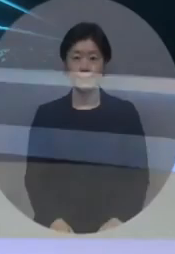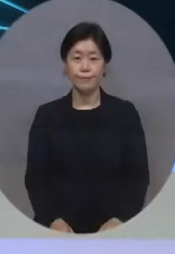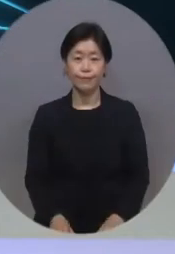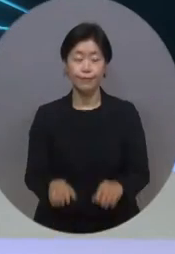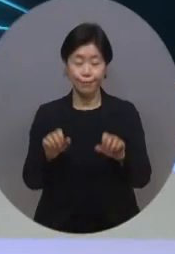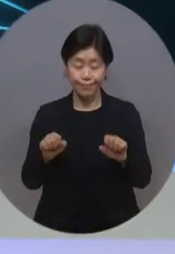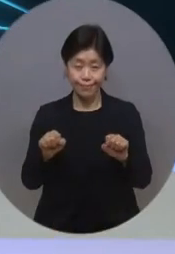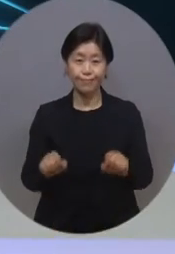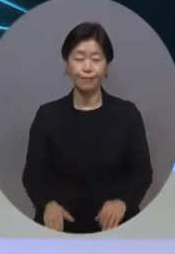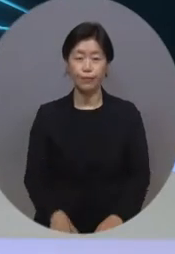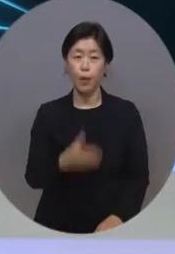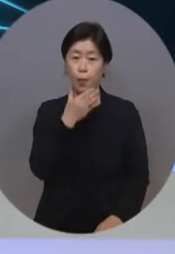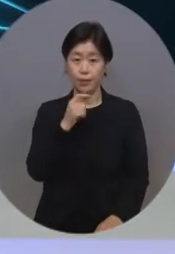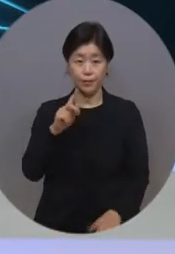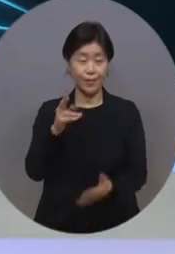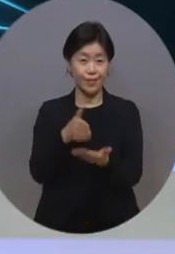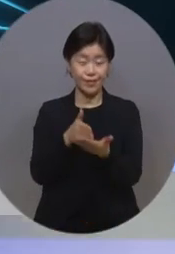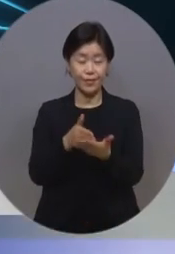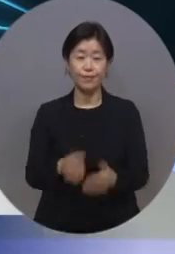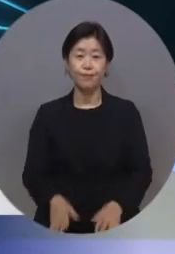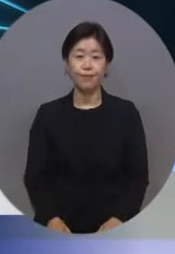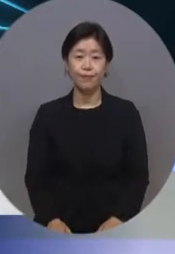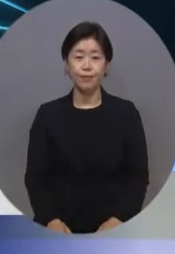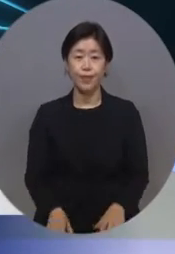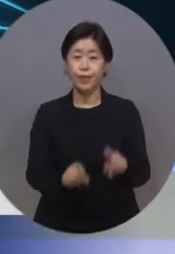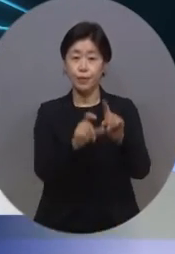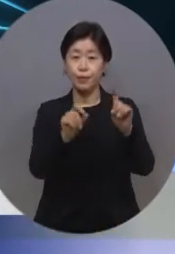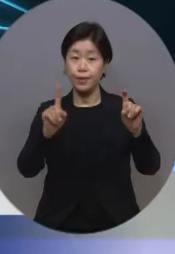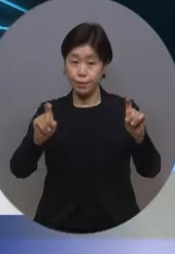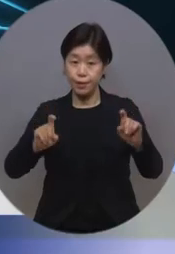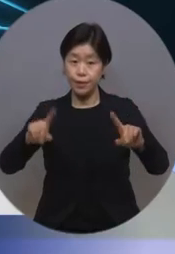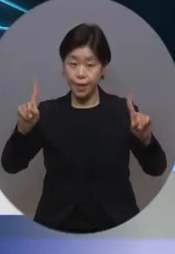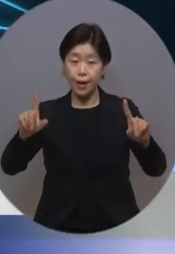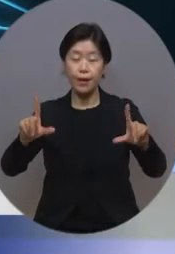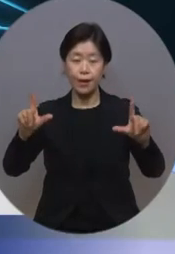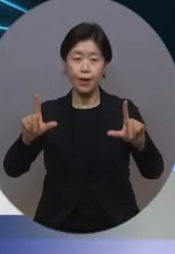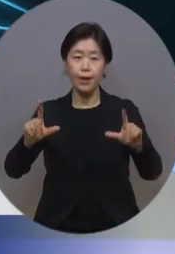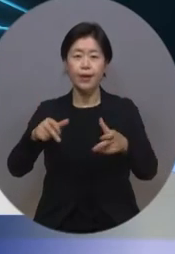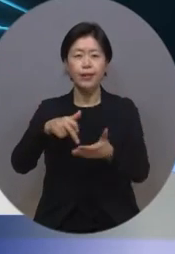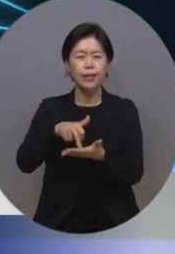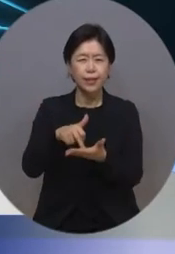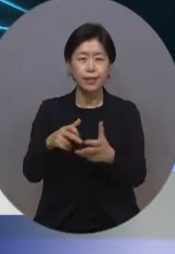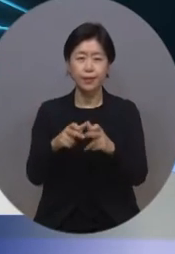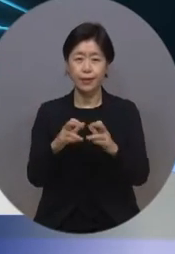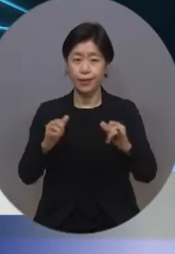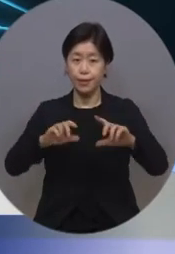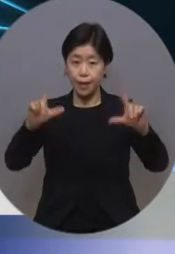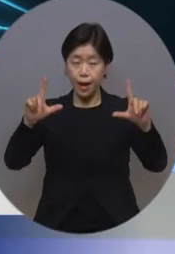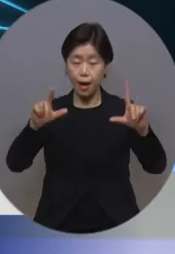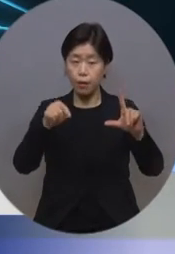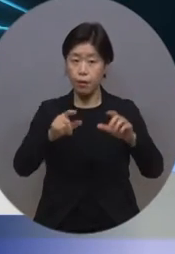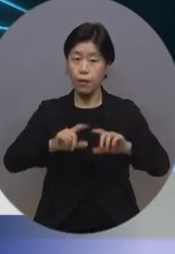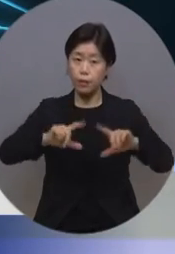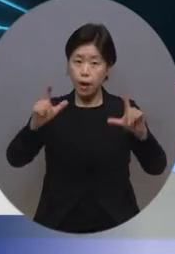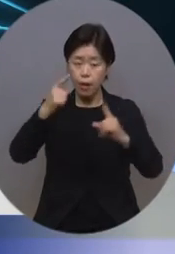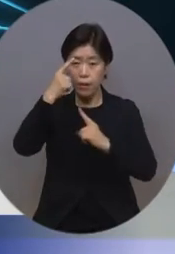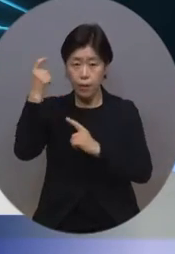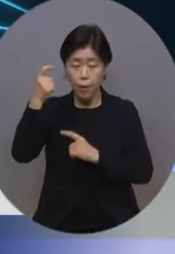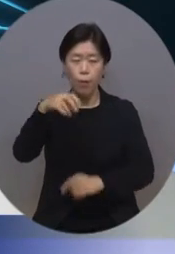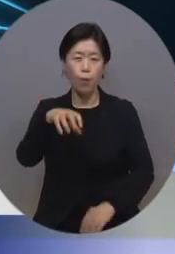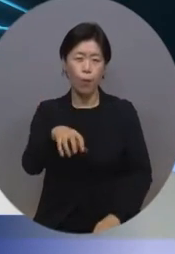시청자 여러분 안녕하십니까 복지tv 뉴스입니다 11월 11일은 지체장애인의 날입니다 이날을 기념하는 자리가